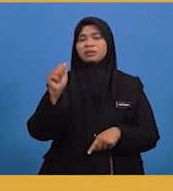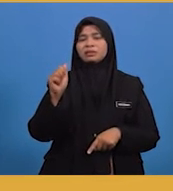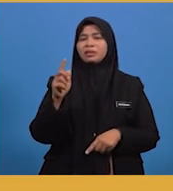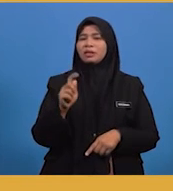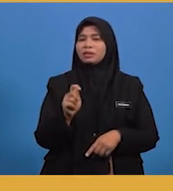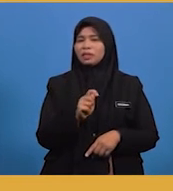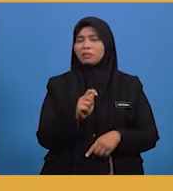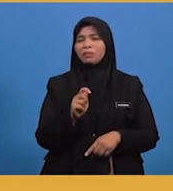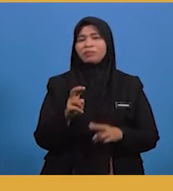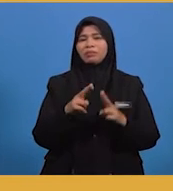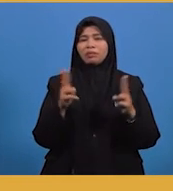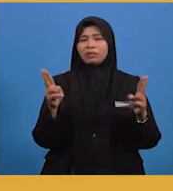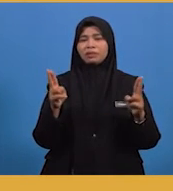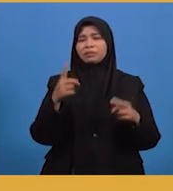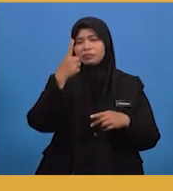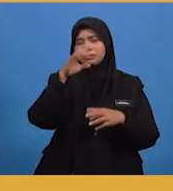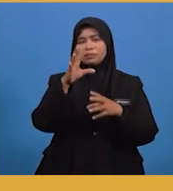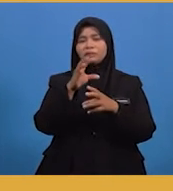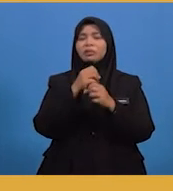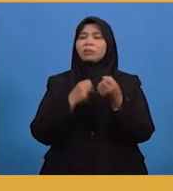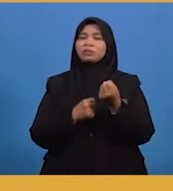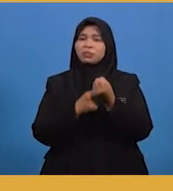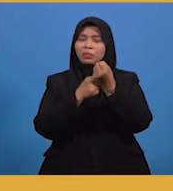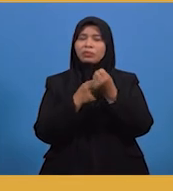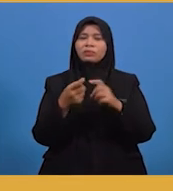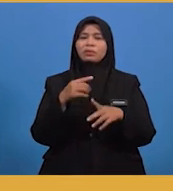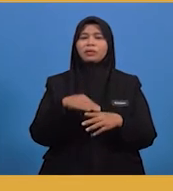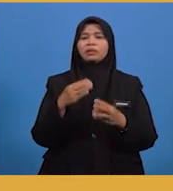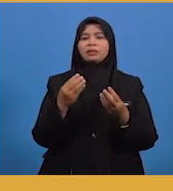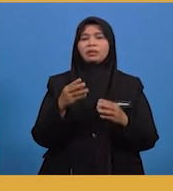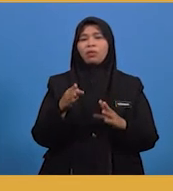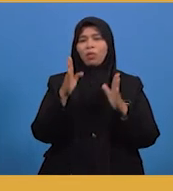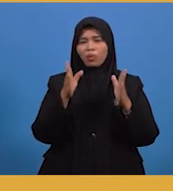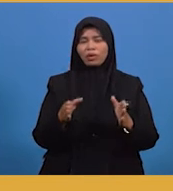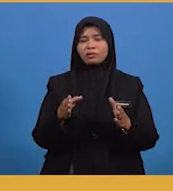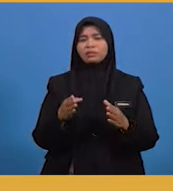untuk mendapatkan sokongan daripada penduduk di tanah Melayu.